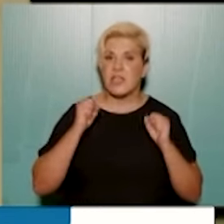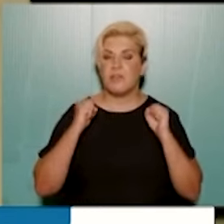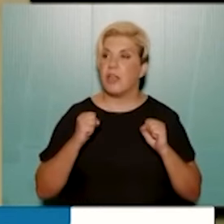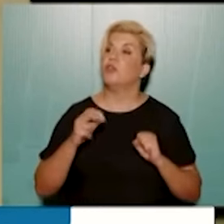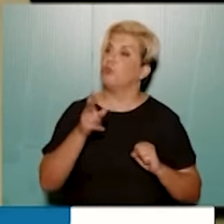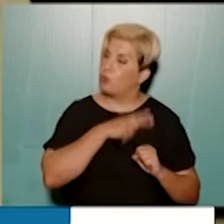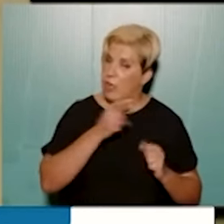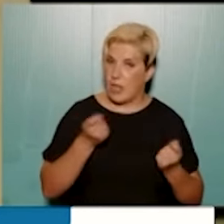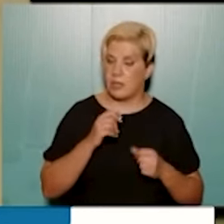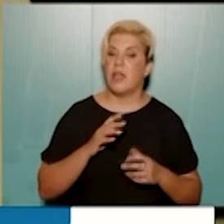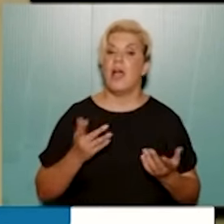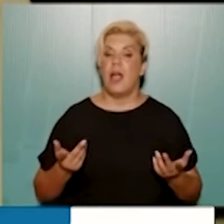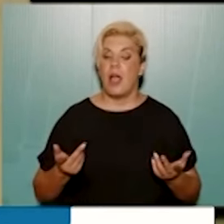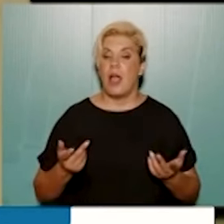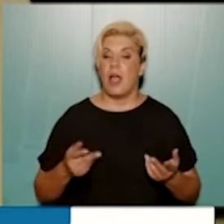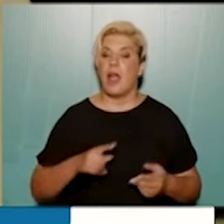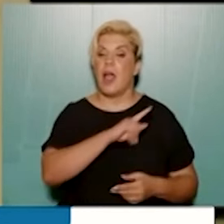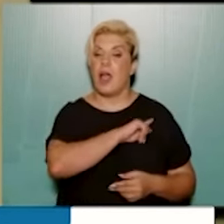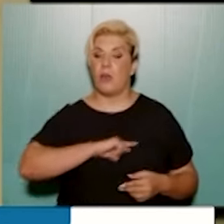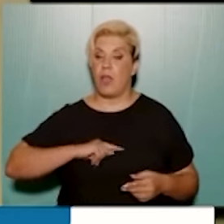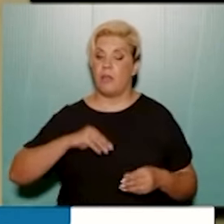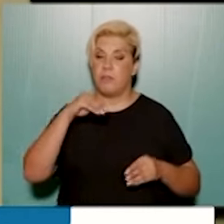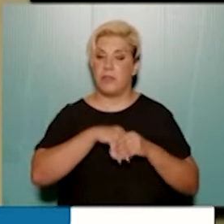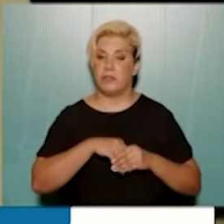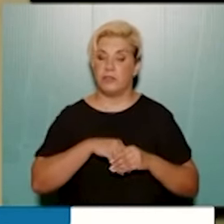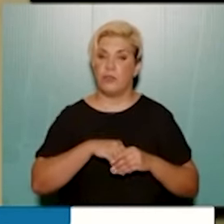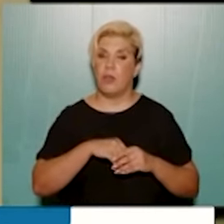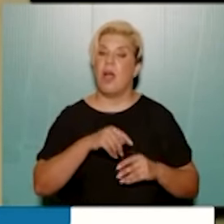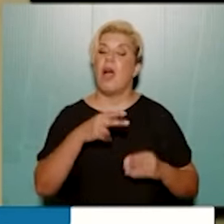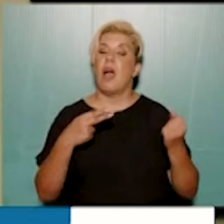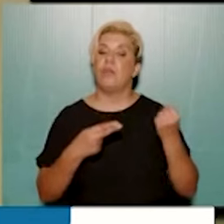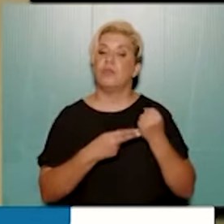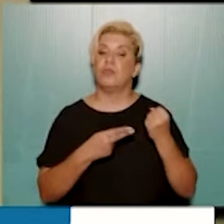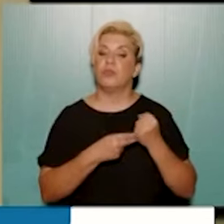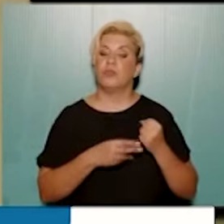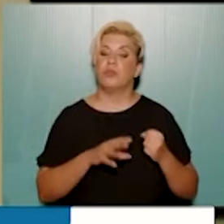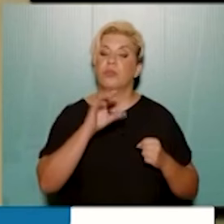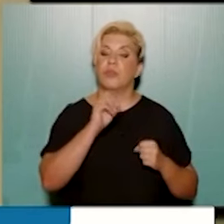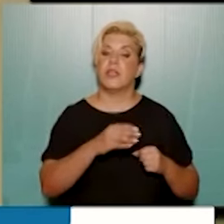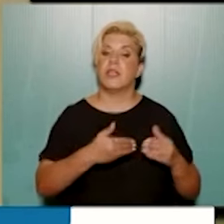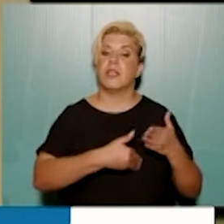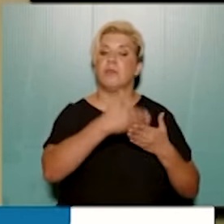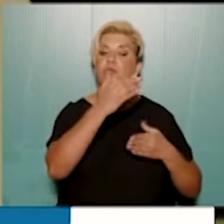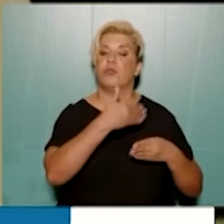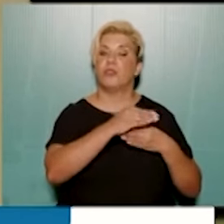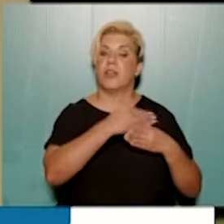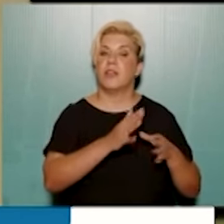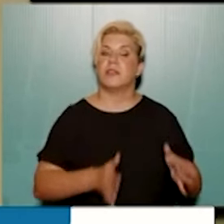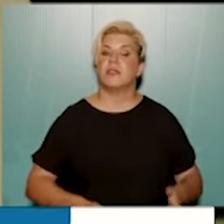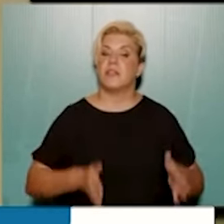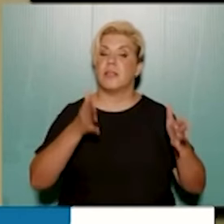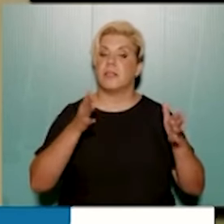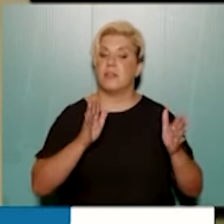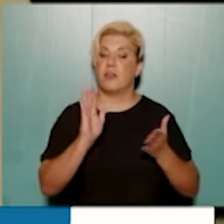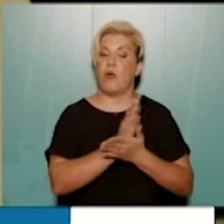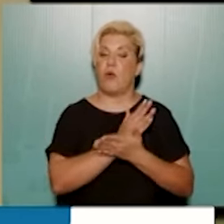καλά κάνετε, αλλά στείλατε εργολάβους μέσα στον Αύγουστο να τοποθετήσουν γυψοσανίδες σε τάξεις και